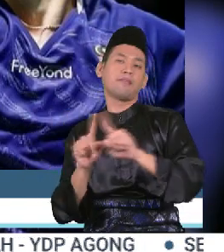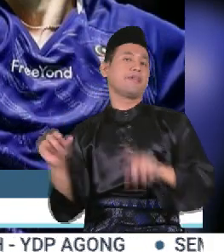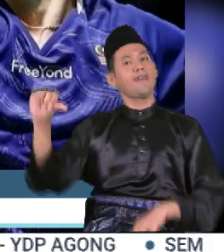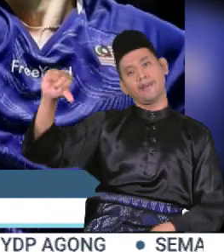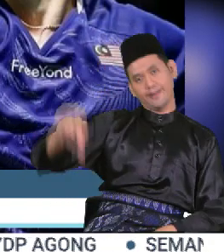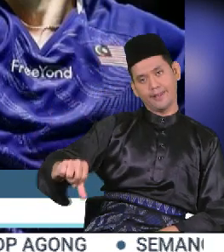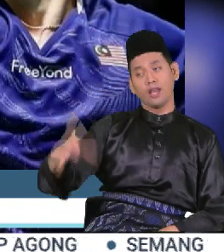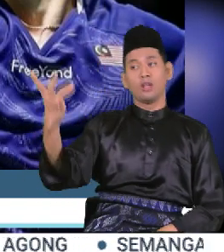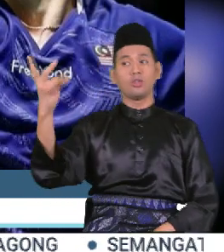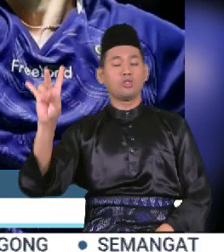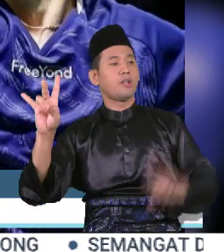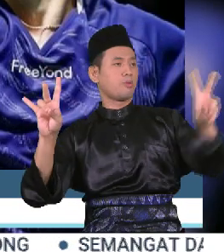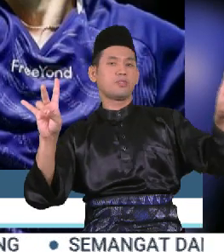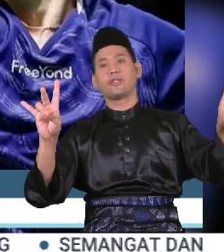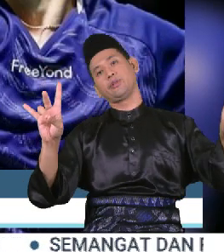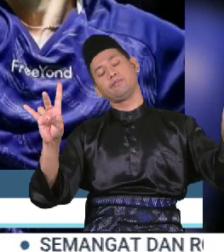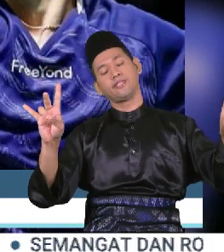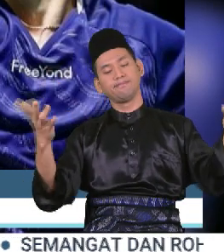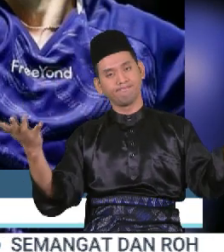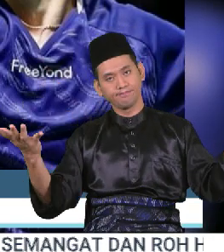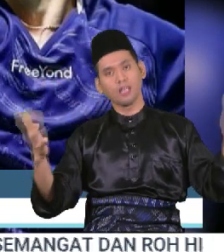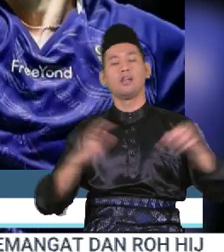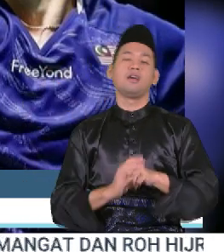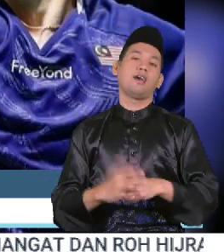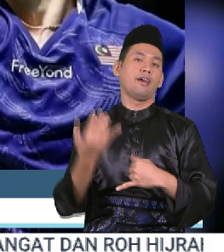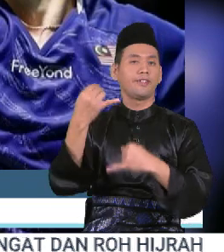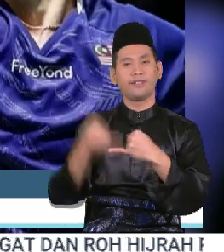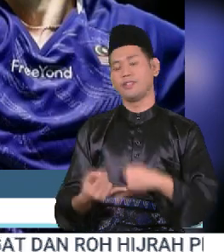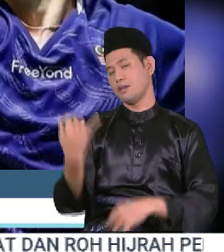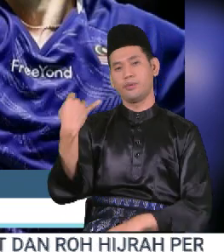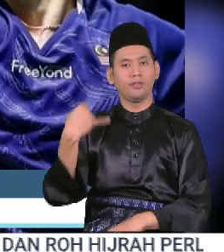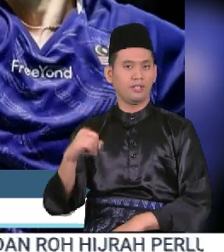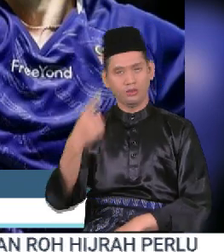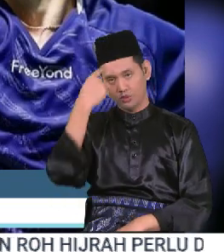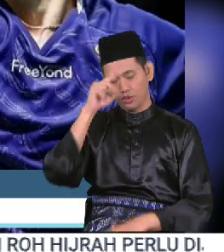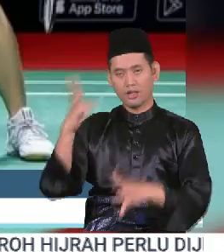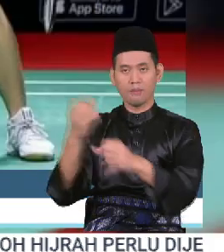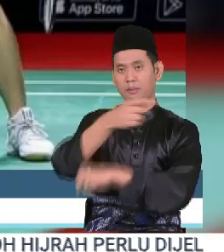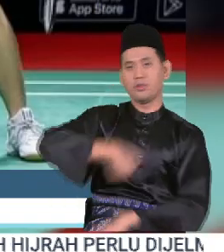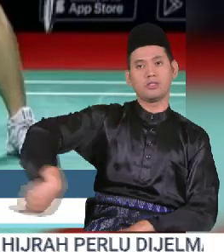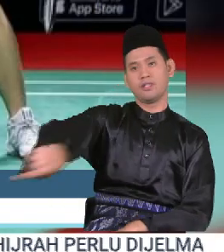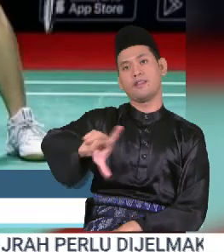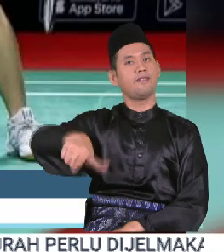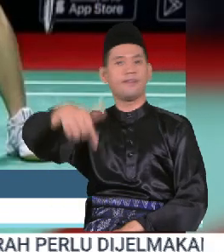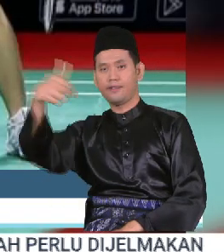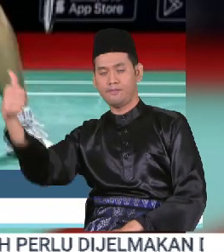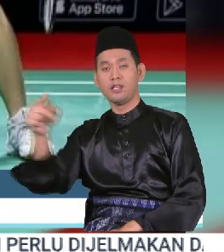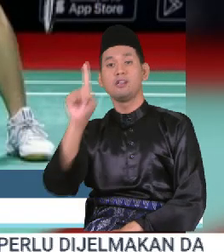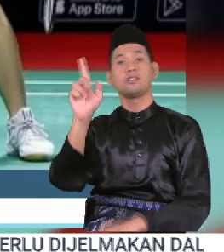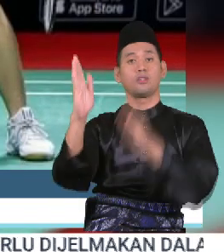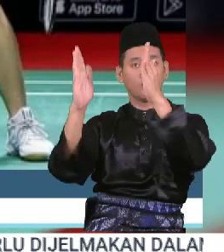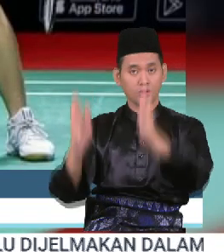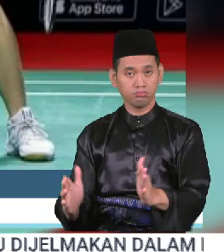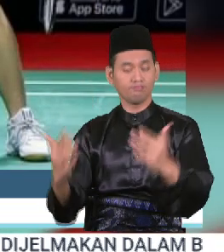tumpas 17-21 sekaligus gagal mara ke peringkat 16 terbaik esok. Sementara itu, seorang lagi perseorangan